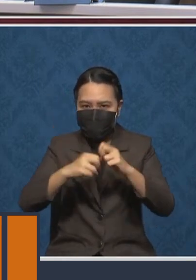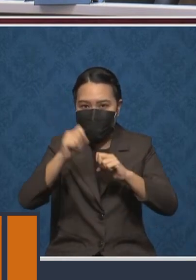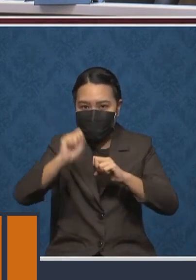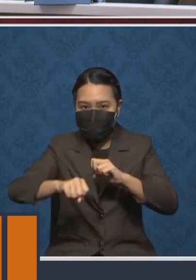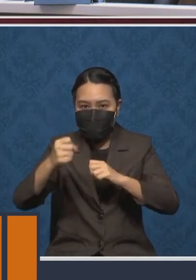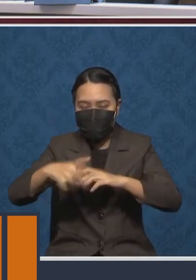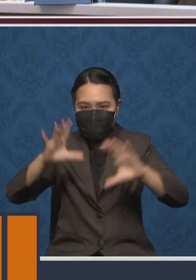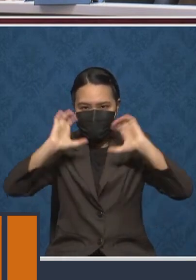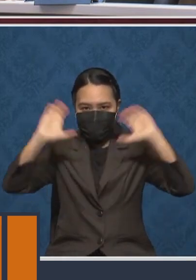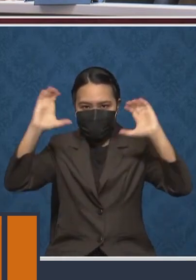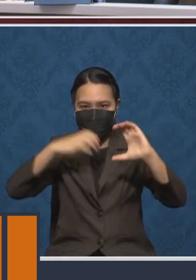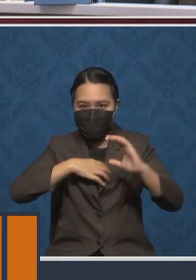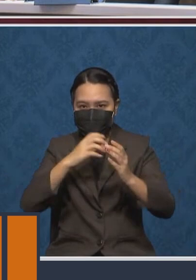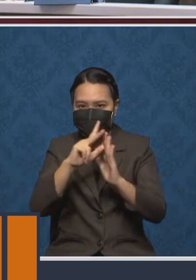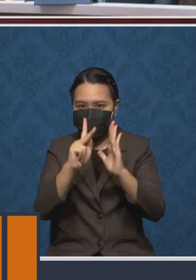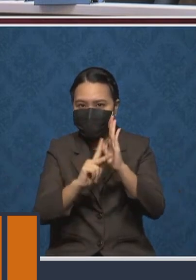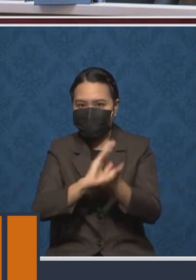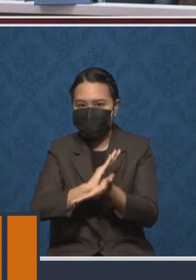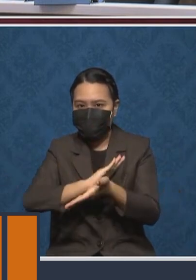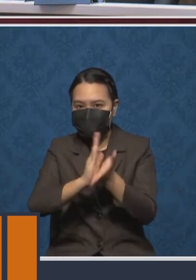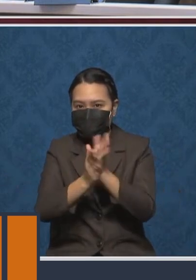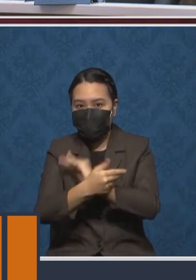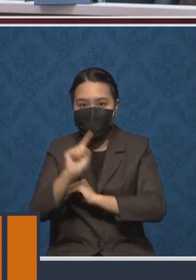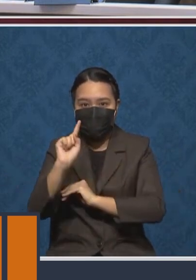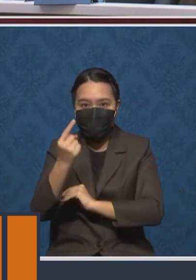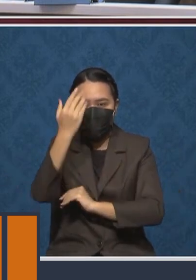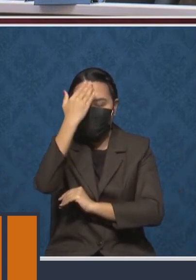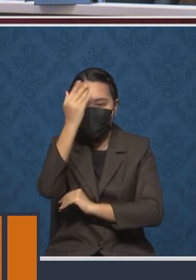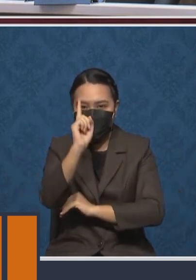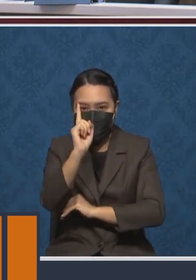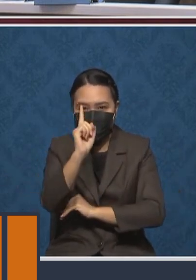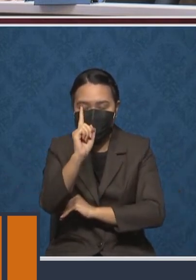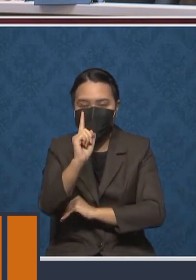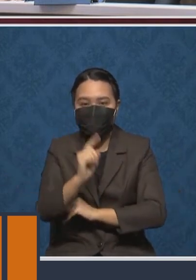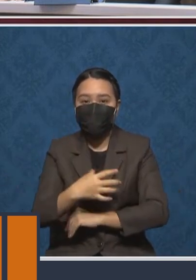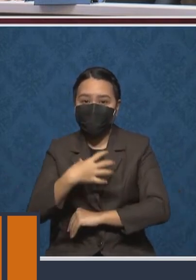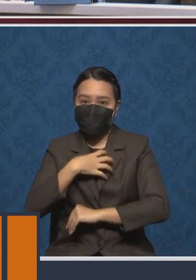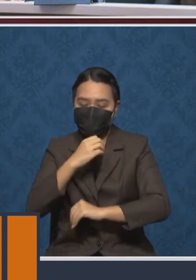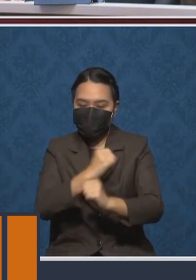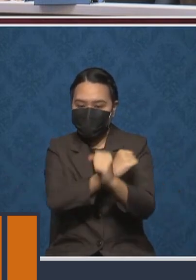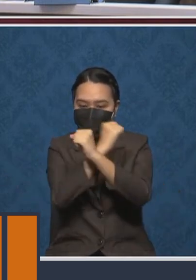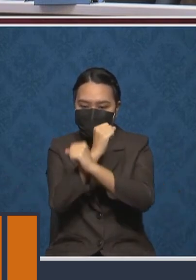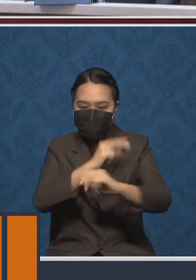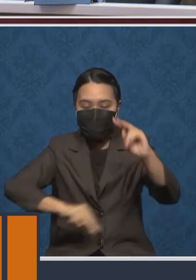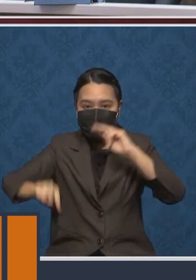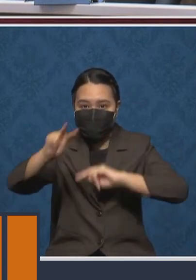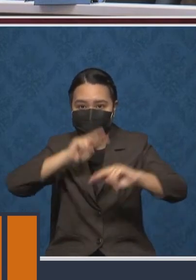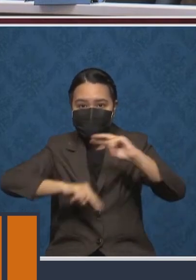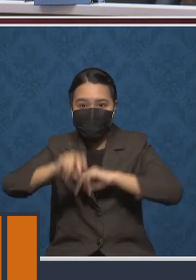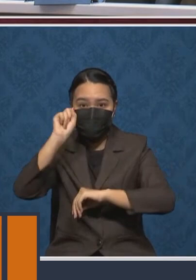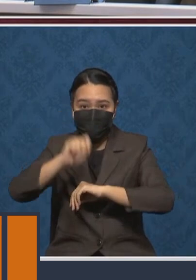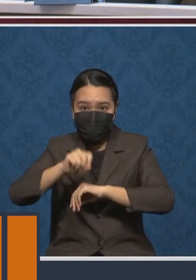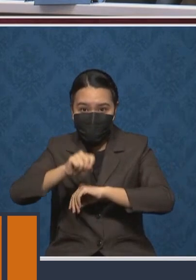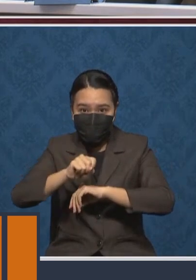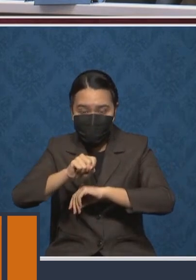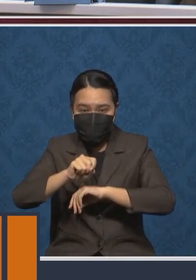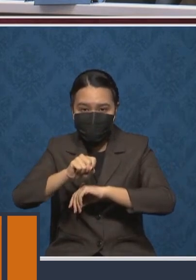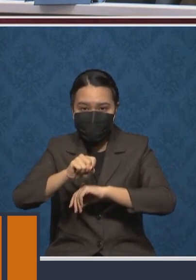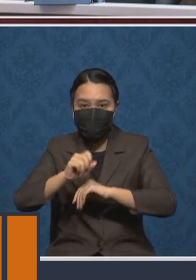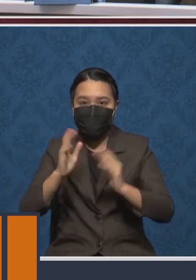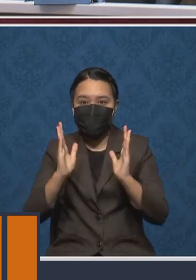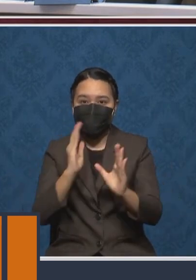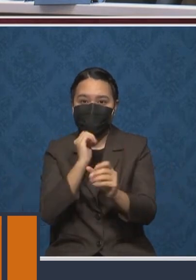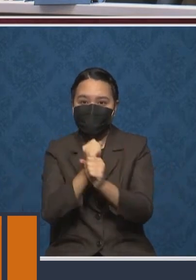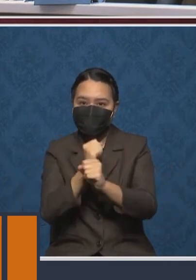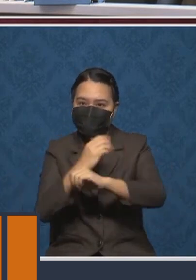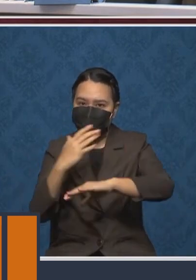เปลี่ยนกฎหมายนี้เพื่ออะไรเพื่อจะมาควบคุมนะฮะหรือลดความเป็นธรรมของศัตรูท